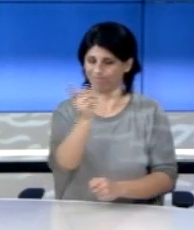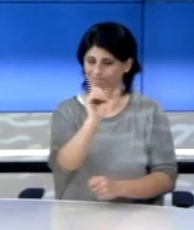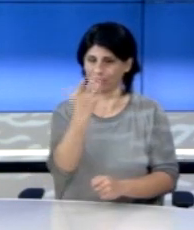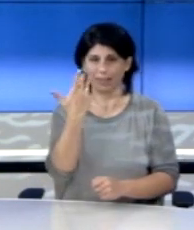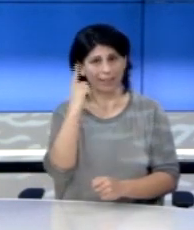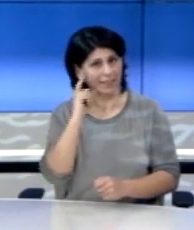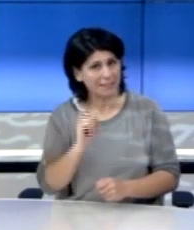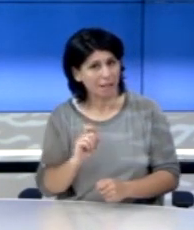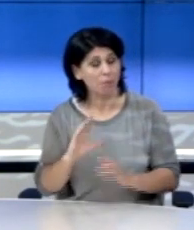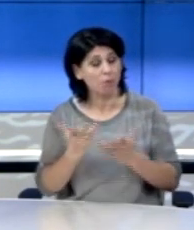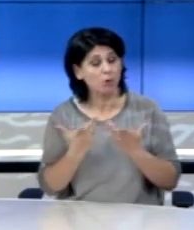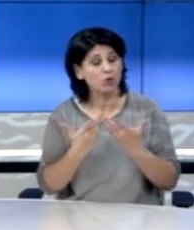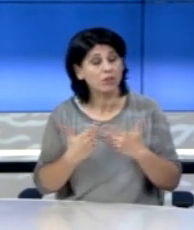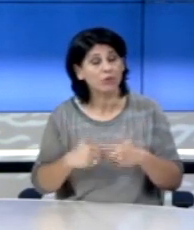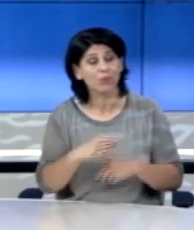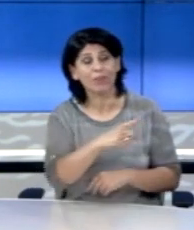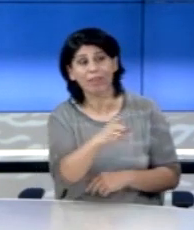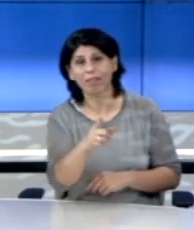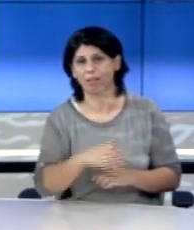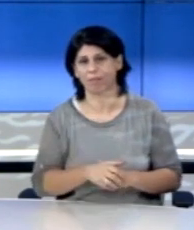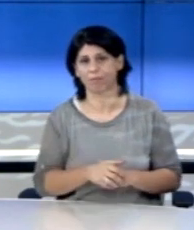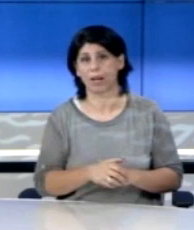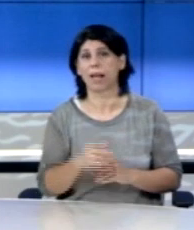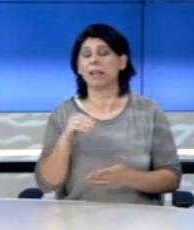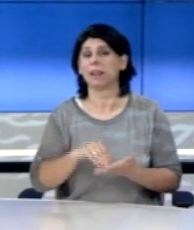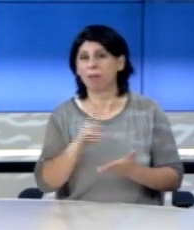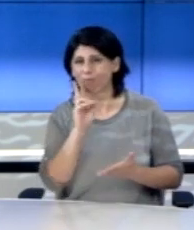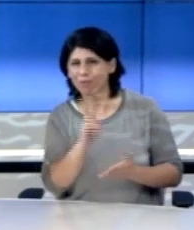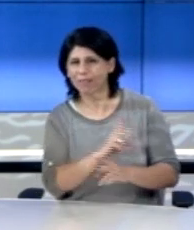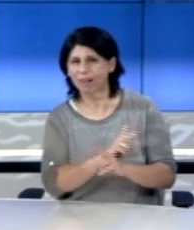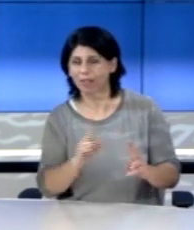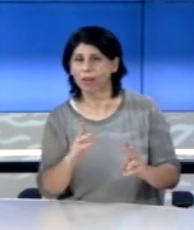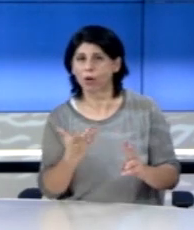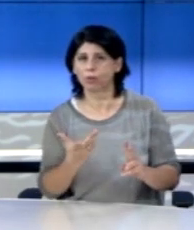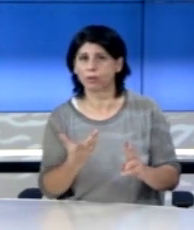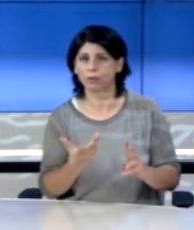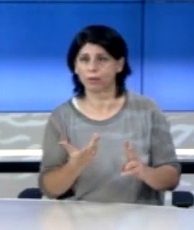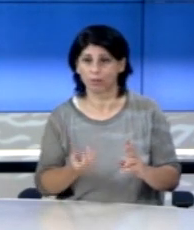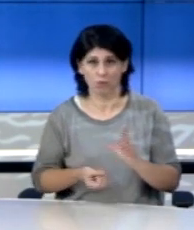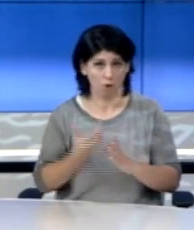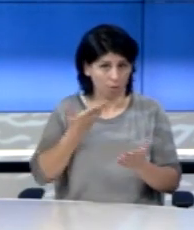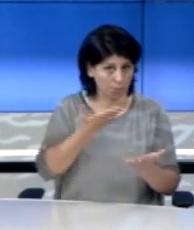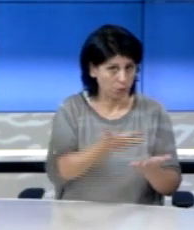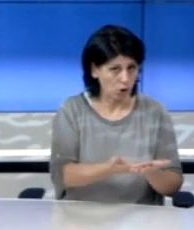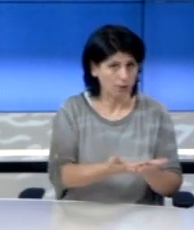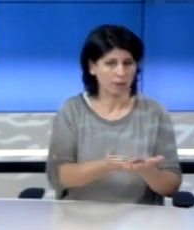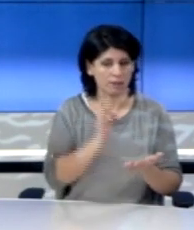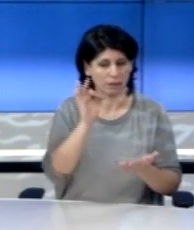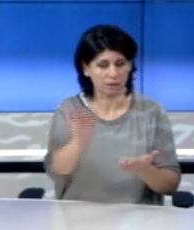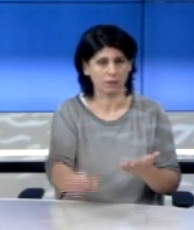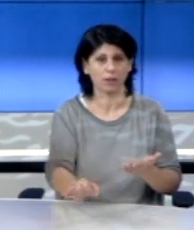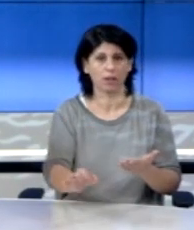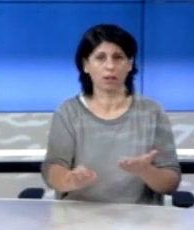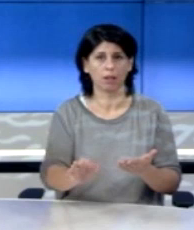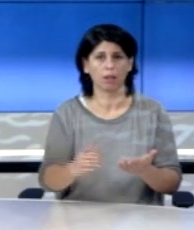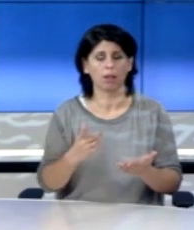γιατί ξέρουμε πώς λειτουργείτε. Είναι όμως επίσης προφανές ότι η νέα πρόταση έρχεται να οδηγήσει σε